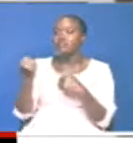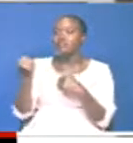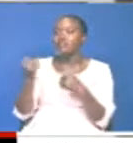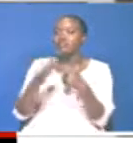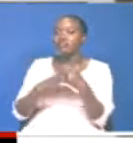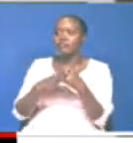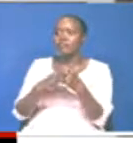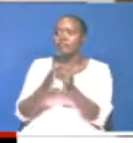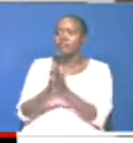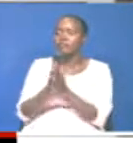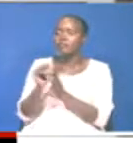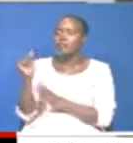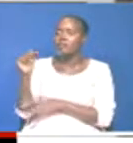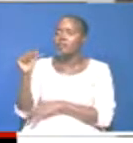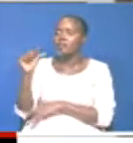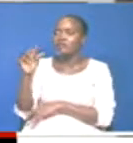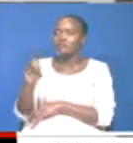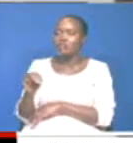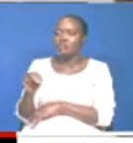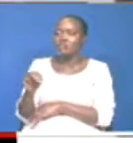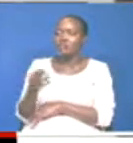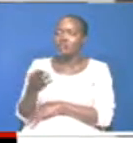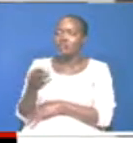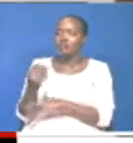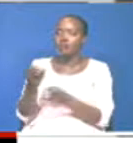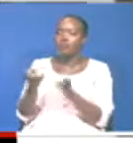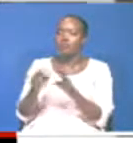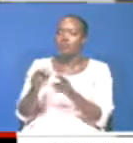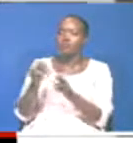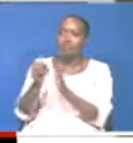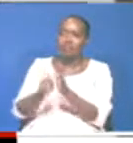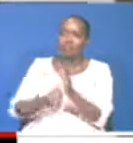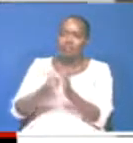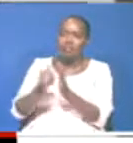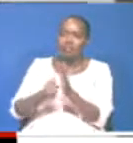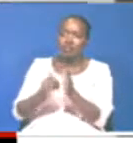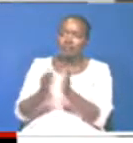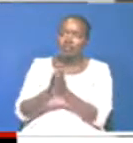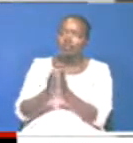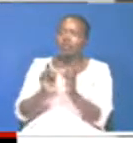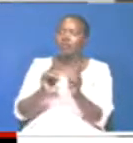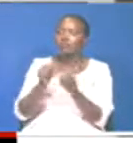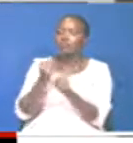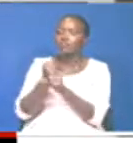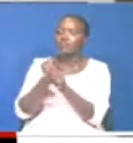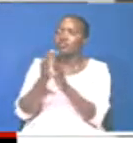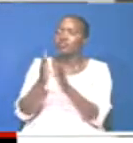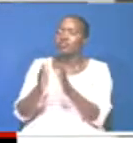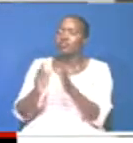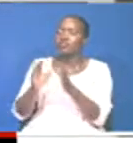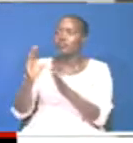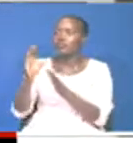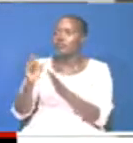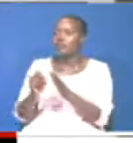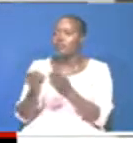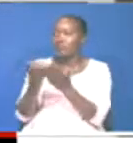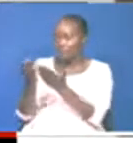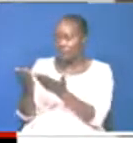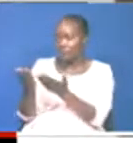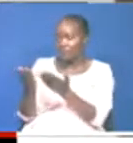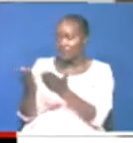hicho AGM uliofanyika huko Naivasha na kuhudhuriwa na waziri wa labor Simon